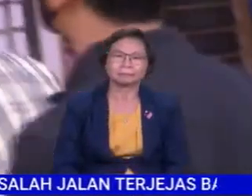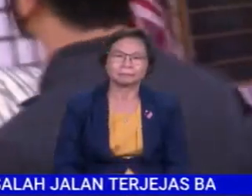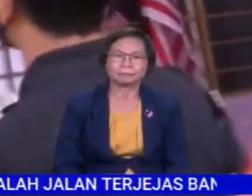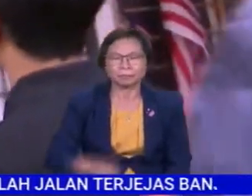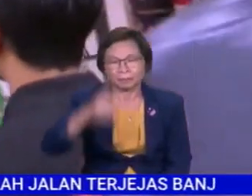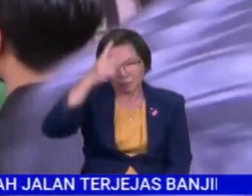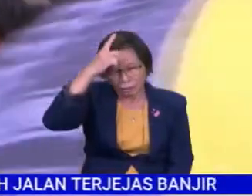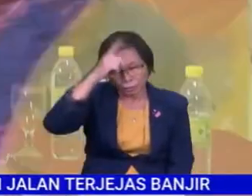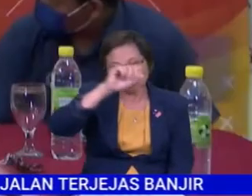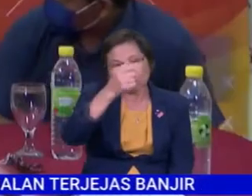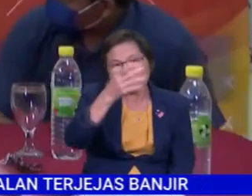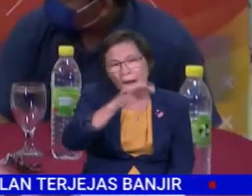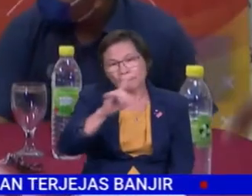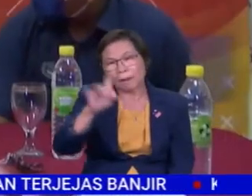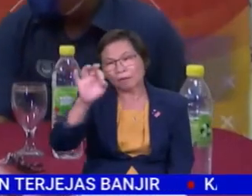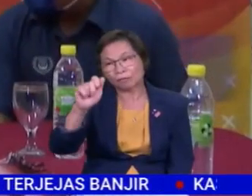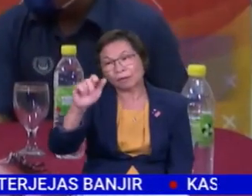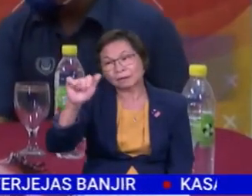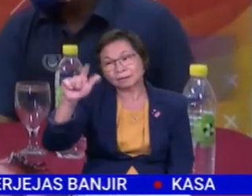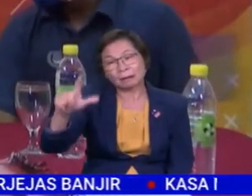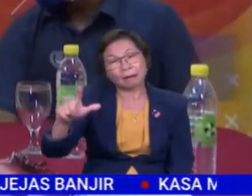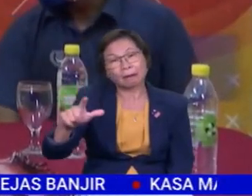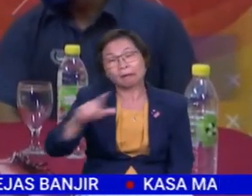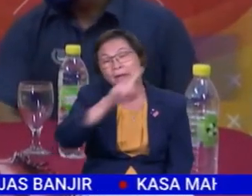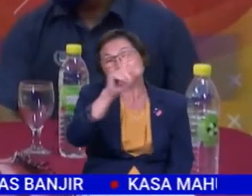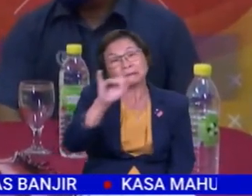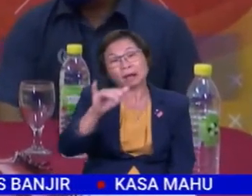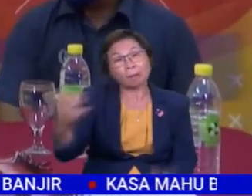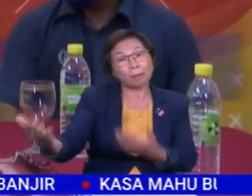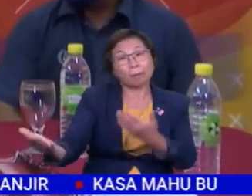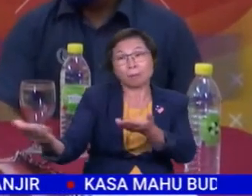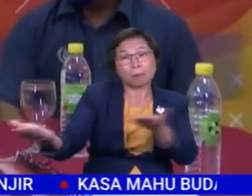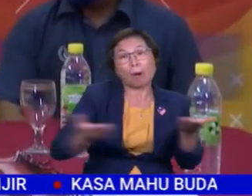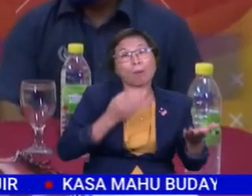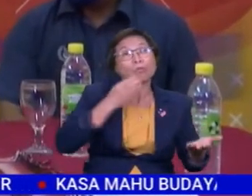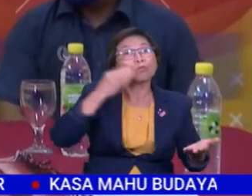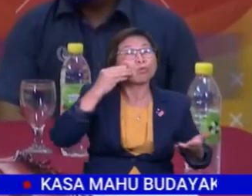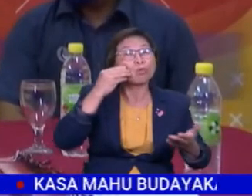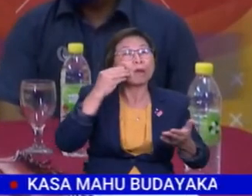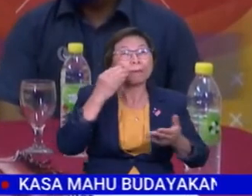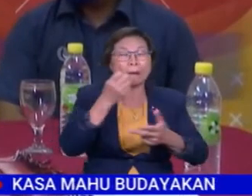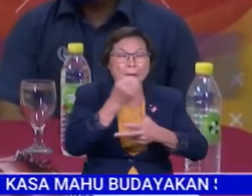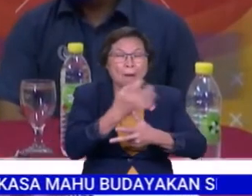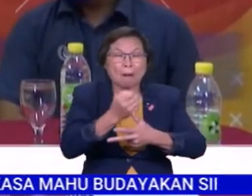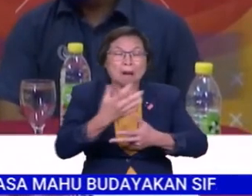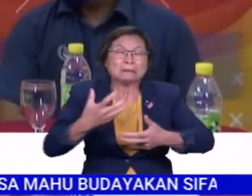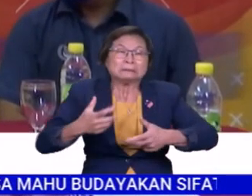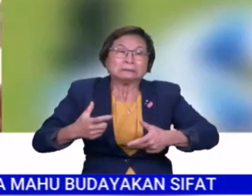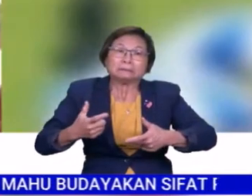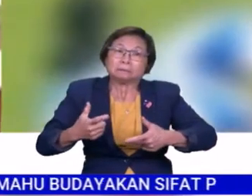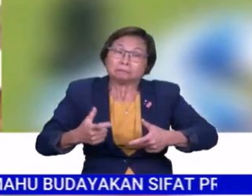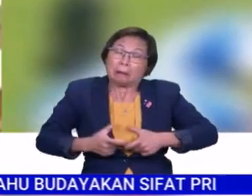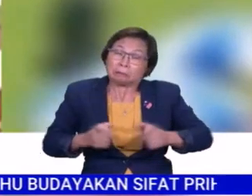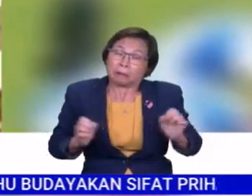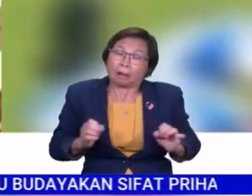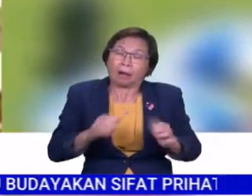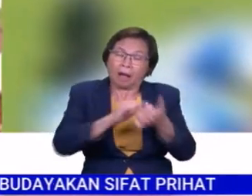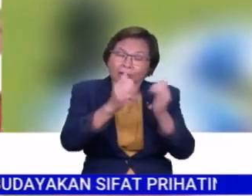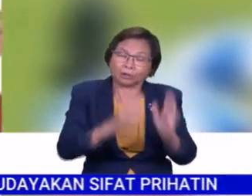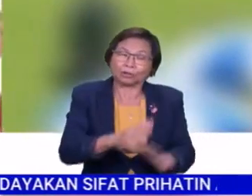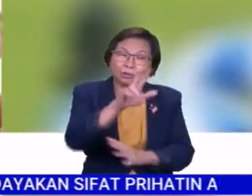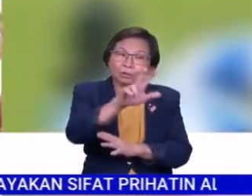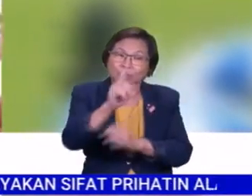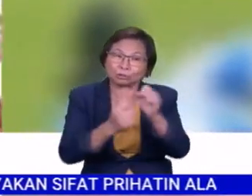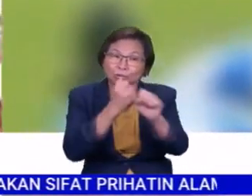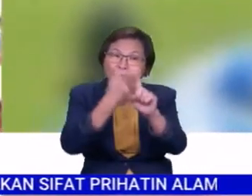Menurut Dato' Sri Ahmad Faizal, meskipun Ziad tidak dapat membawa pulang pingat emas gara-gara kesilapan teknikal, atlet berusia 31 tahun dari Selangor